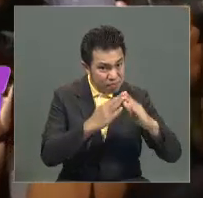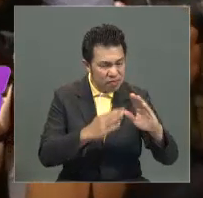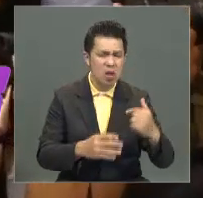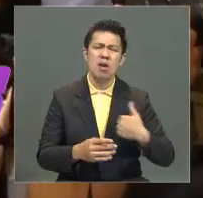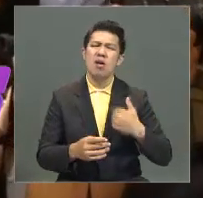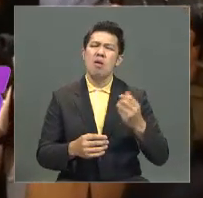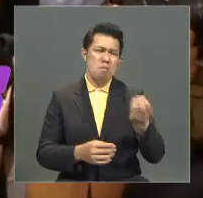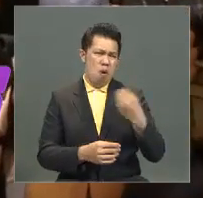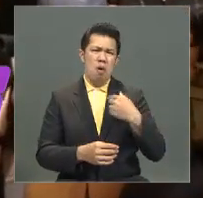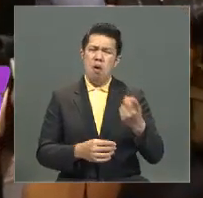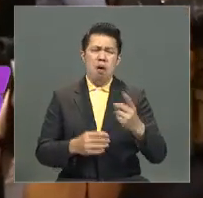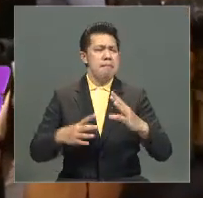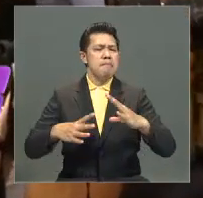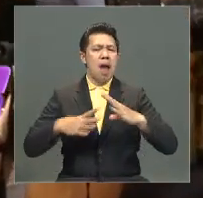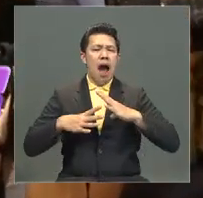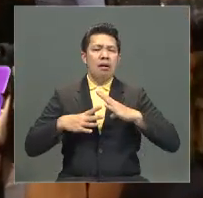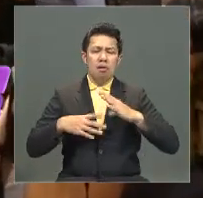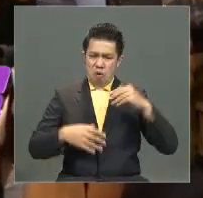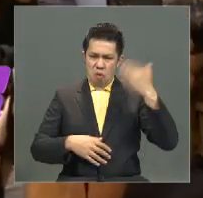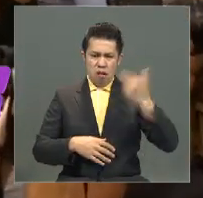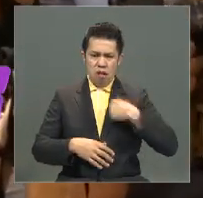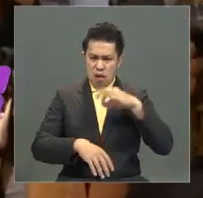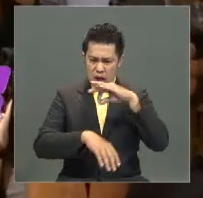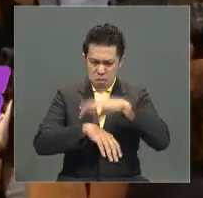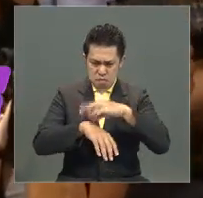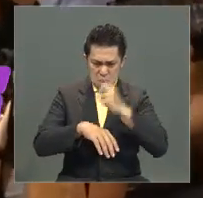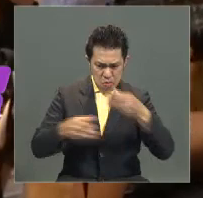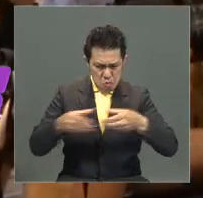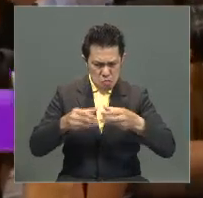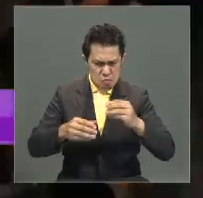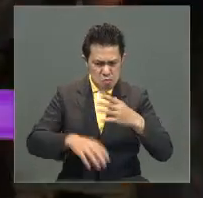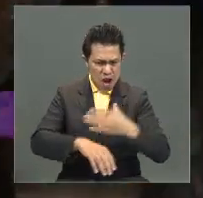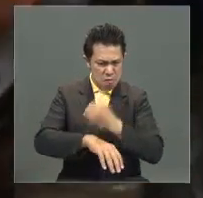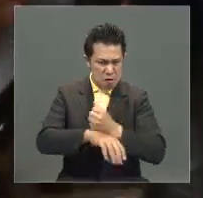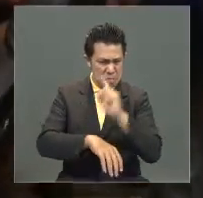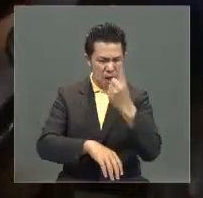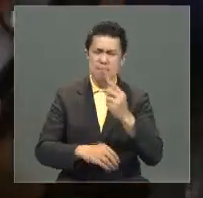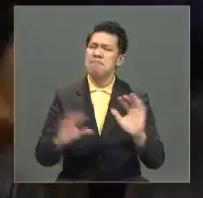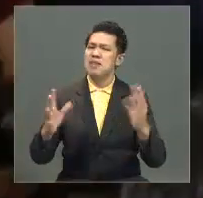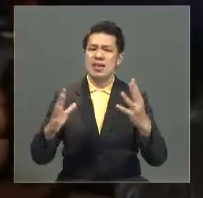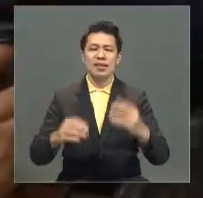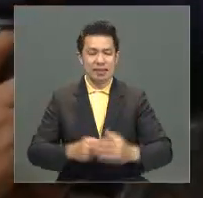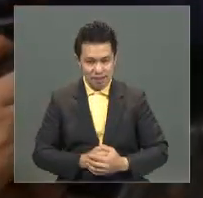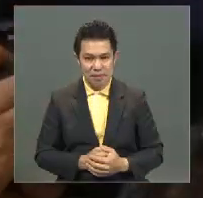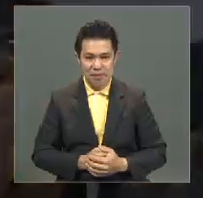อนนี้ขอพักก่อนขอพักผ่อนก่อนแล้วก็ไม่ได้คิดไปตั้งพักการเมืองใหม่เอาไปฟังเสียงกันค่ะ